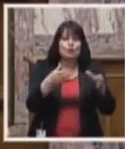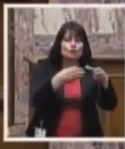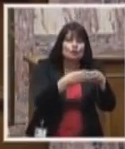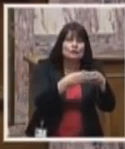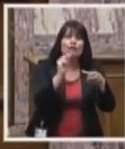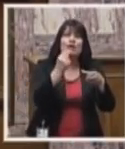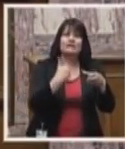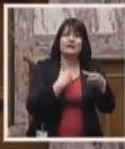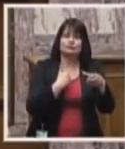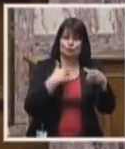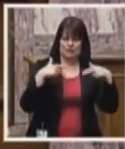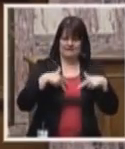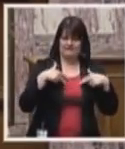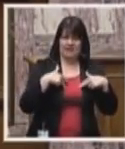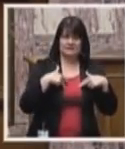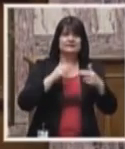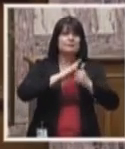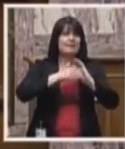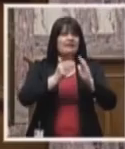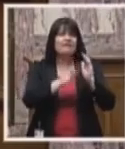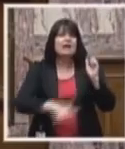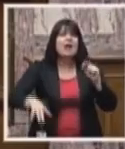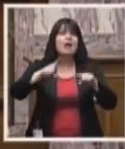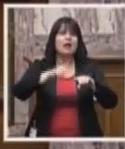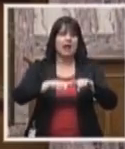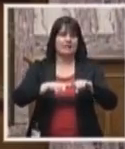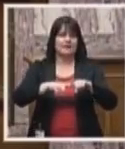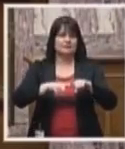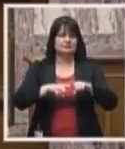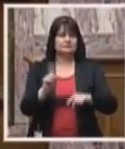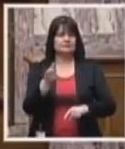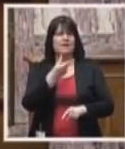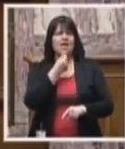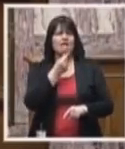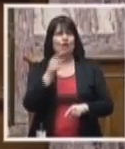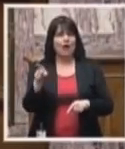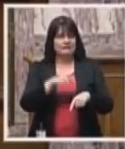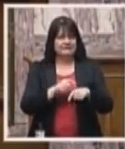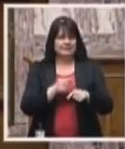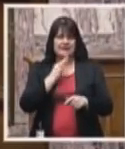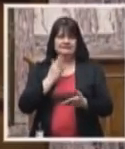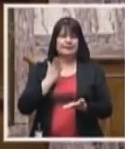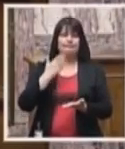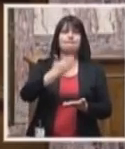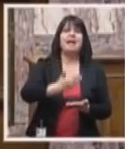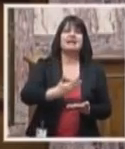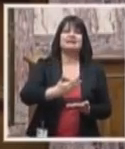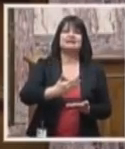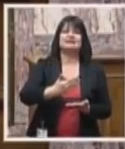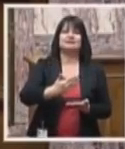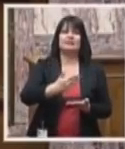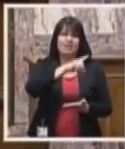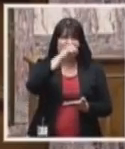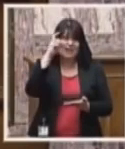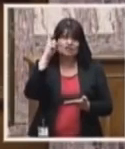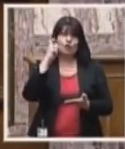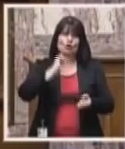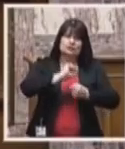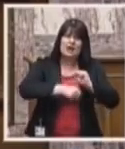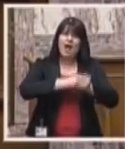Καρατζαφέρη. Διότι είναι πάρα πολύ εύκολο στη μέση ενός δύσκολου αγώνα, στην αρχή, αν θέλετε, ενός δύσκολου αγώνα,